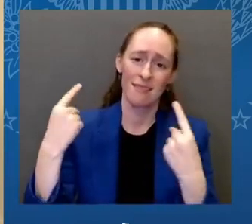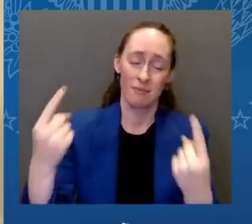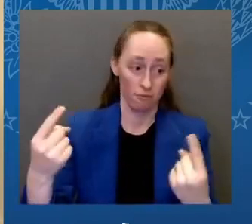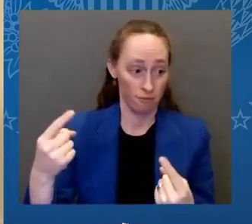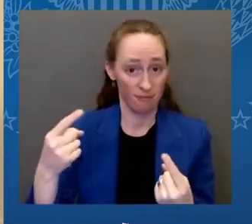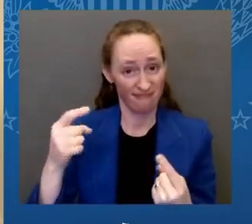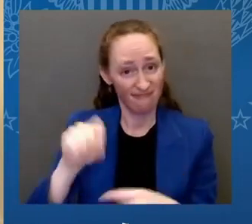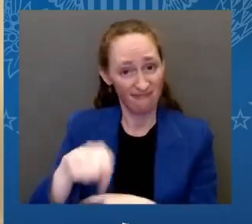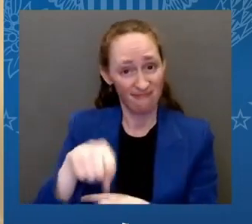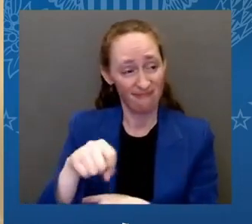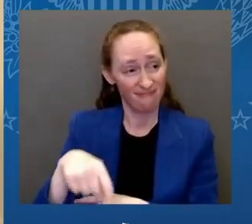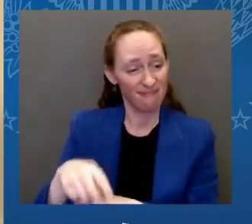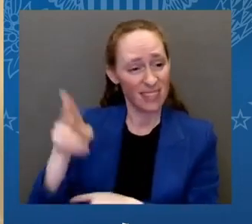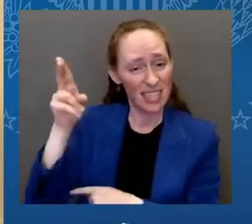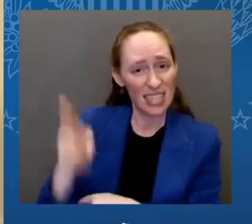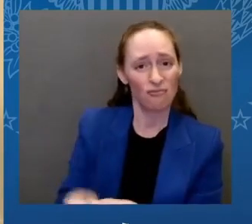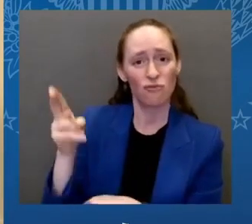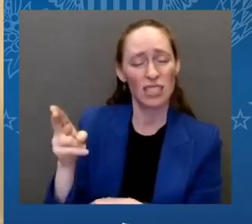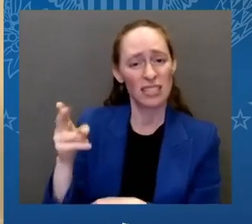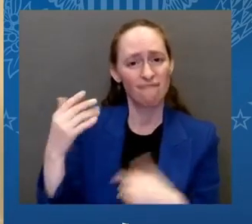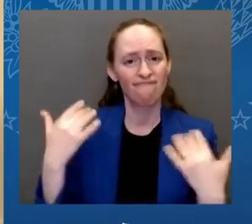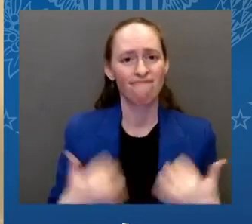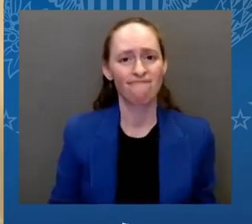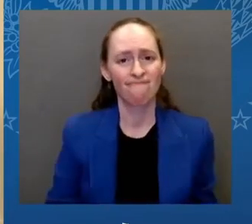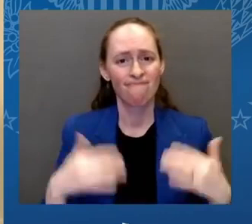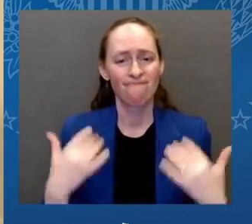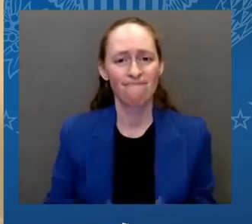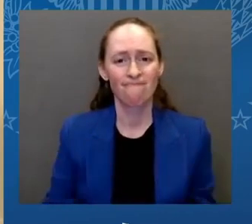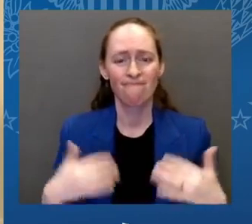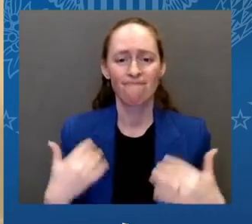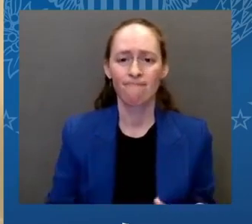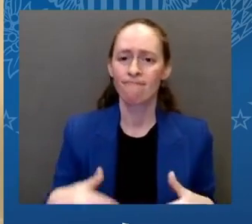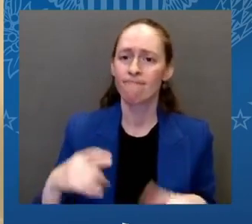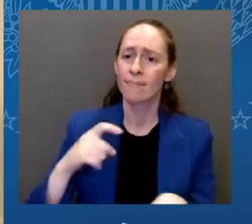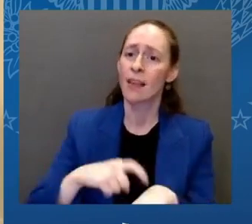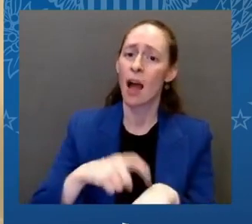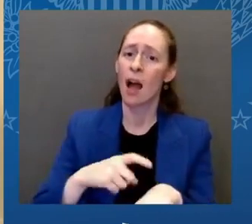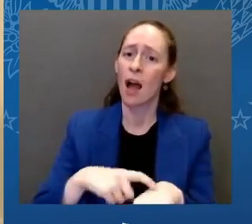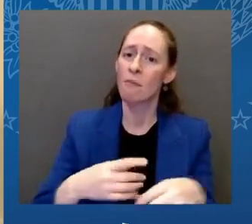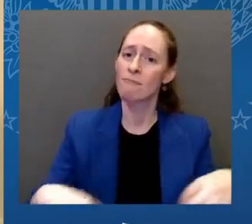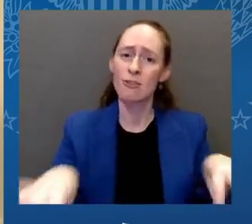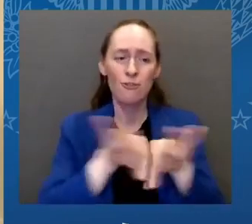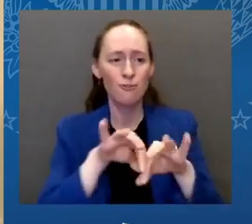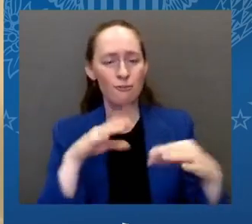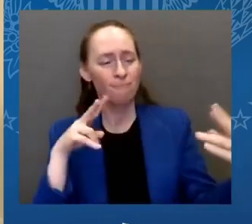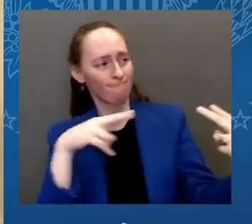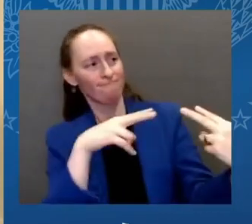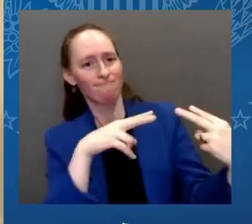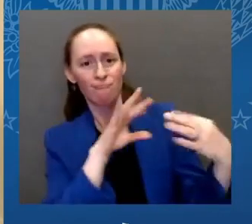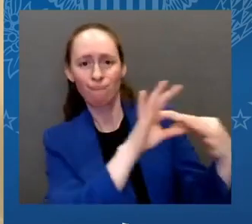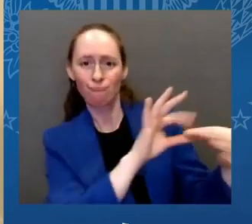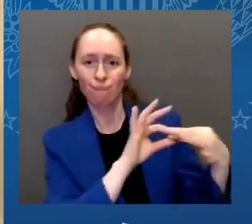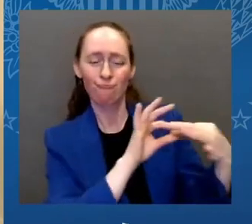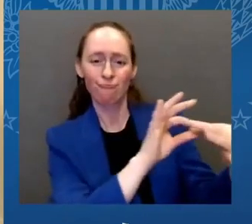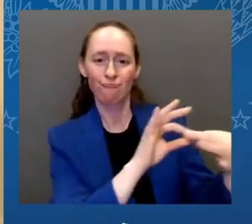лідерства. За 300 днів цієї війни ми розпочали дійсно новий етап у наших